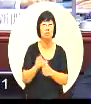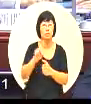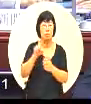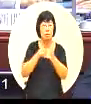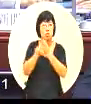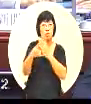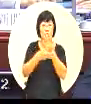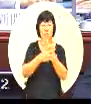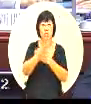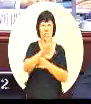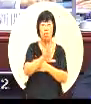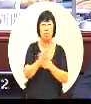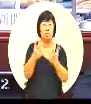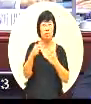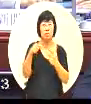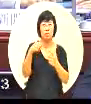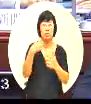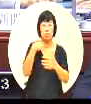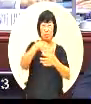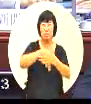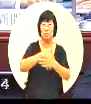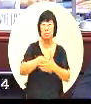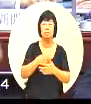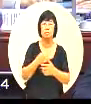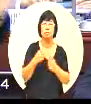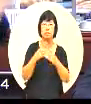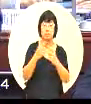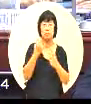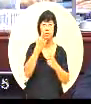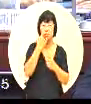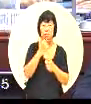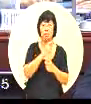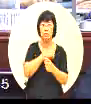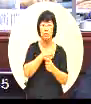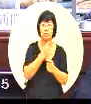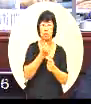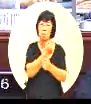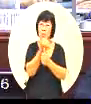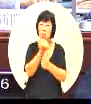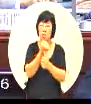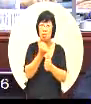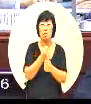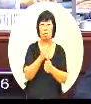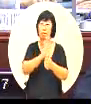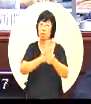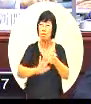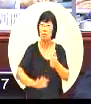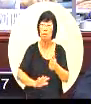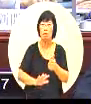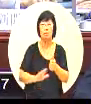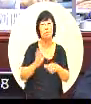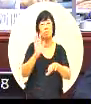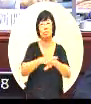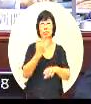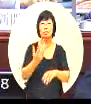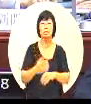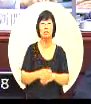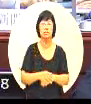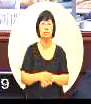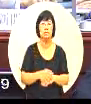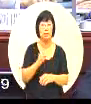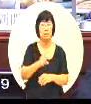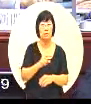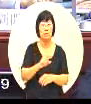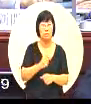业都不是我们任何一个人我可以 左右 或者谁可以左右影响他，所以这个都是非常的